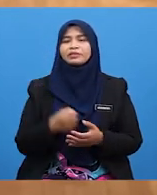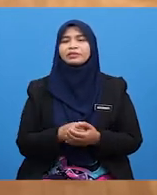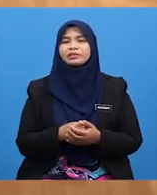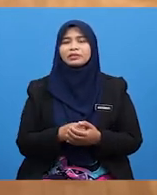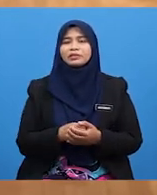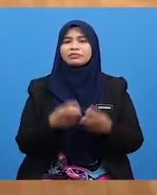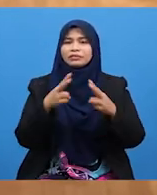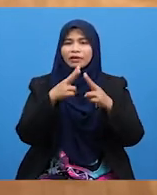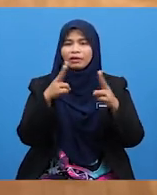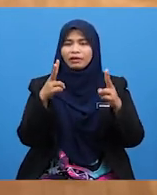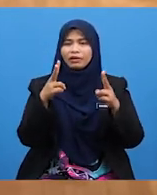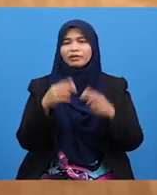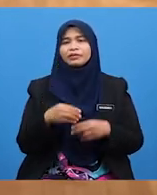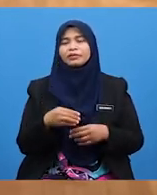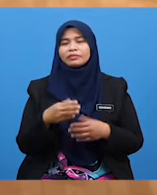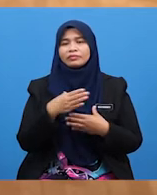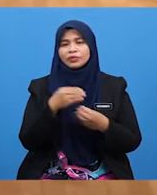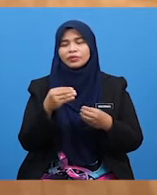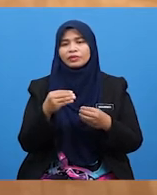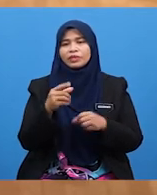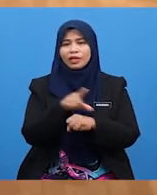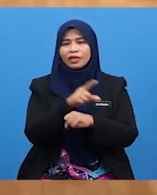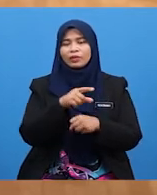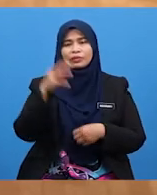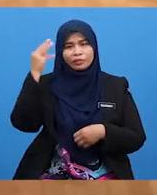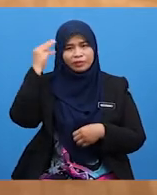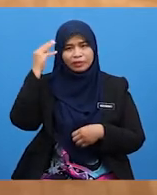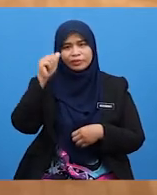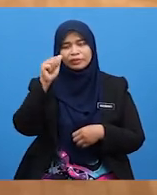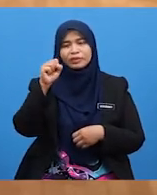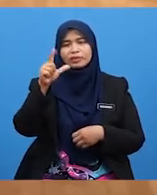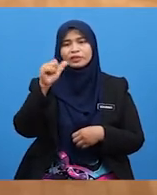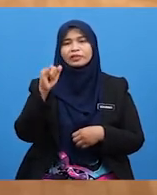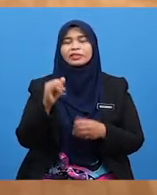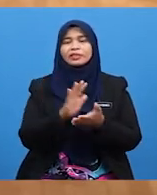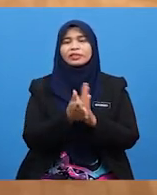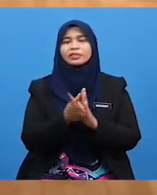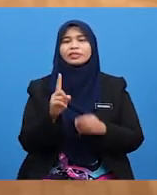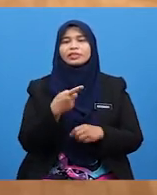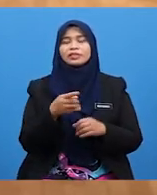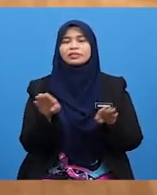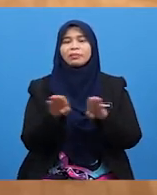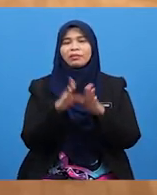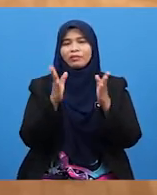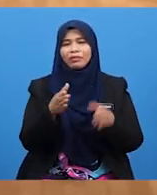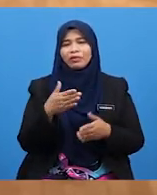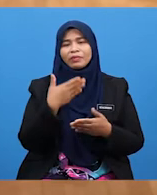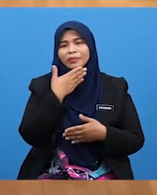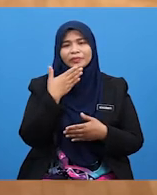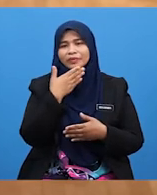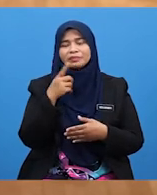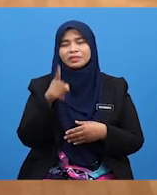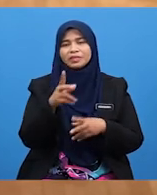sangat memartabatkan lagu-lagu Melayu asli ini. Jadi kita sebagai generasi muda haruslah mengekalkan tradisi